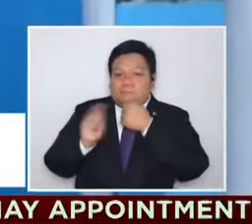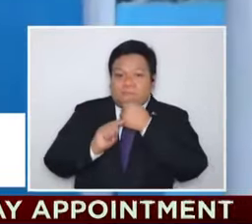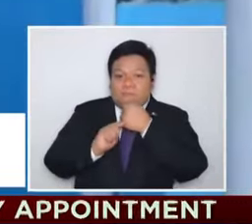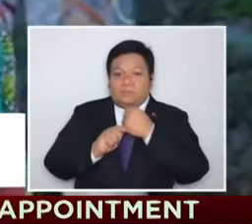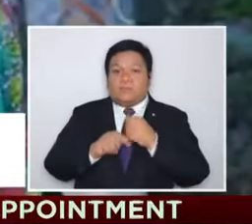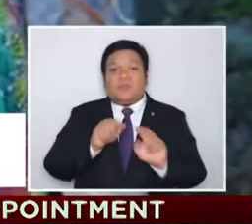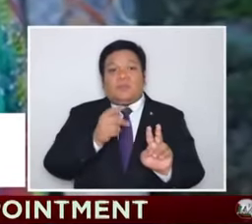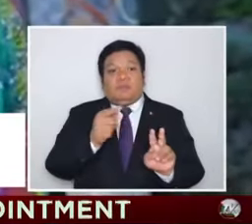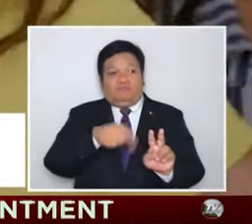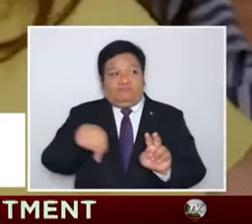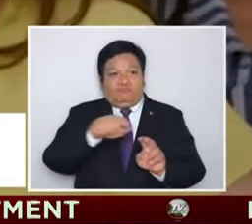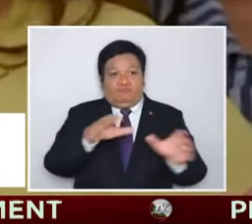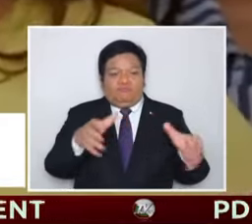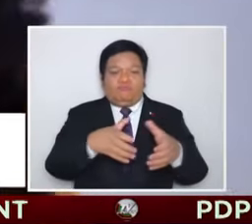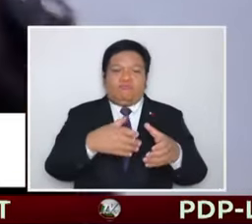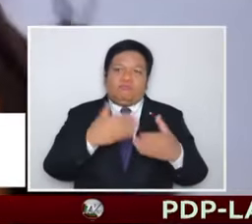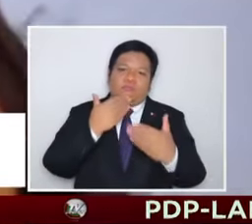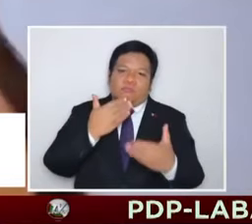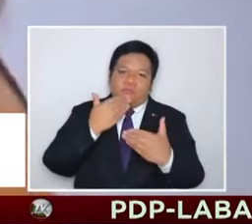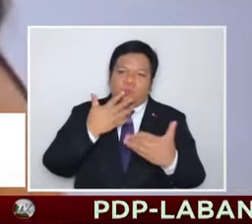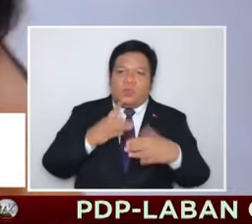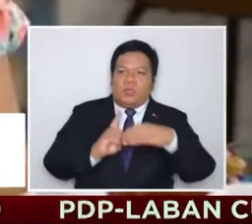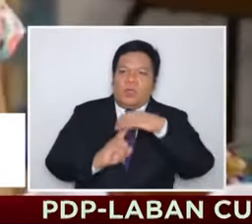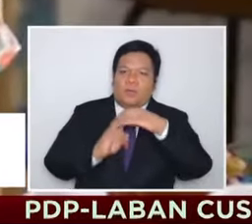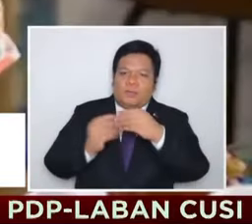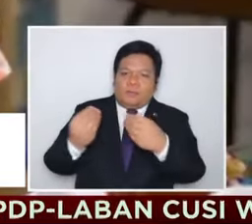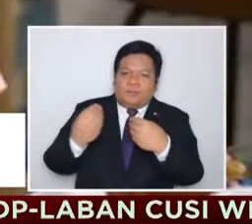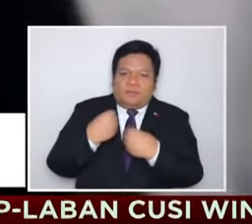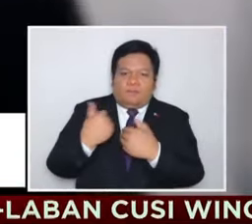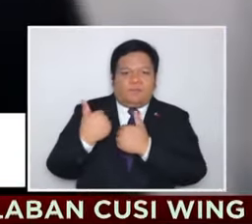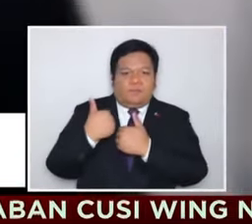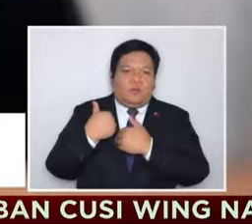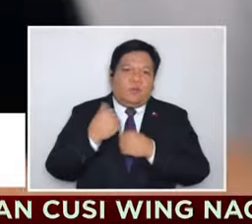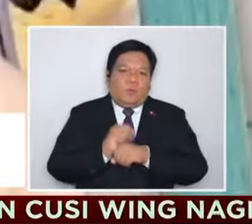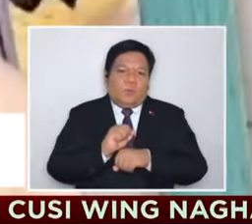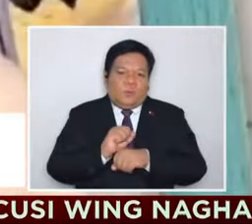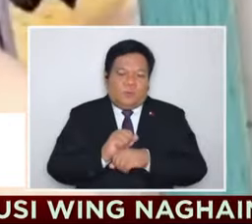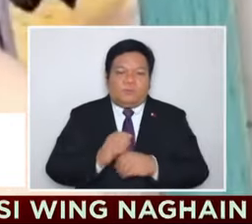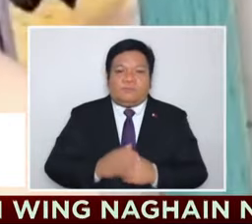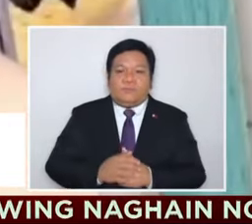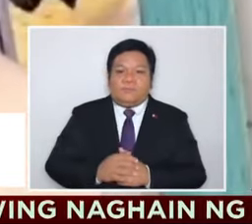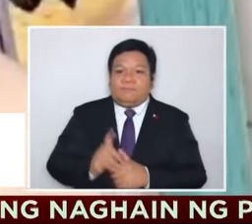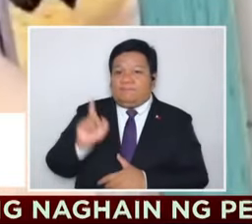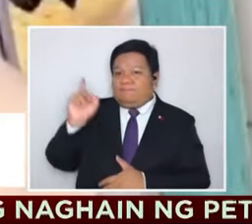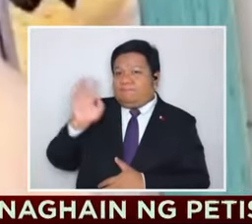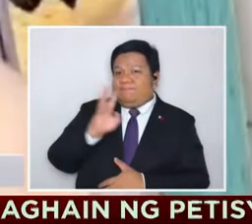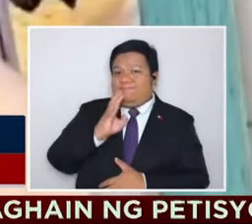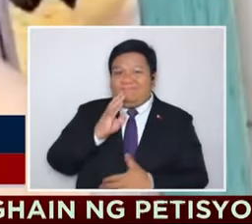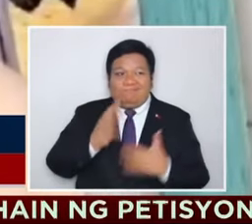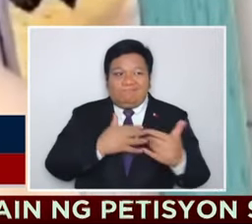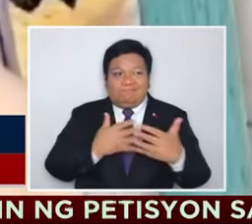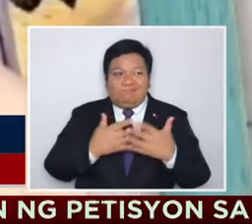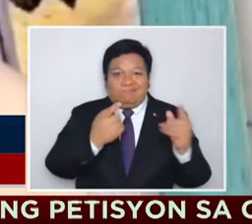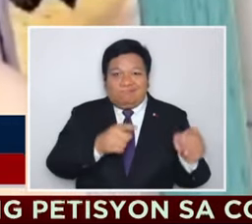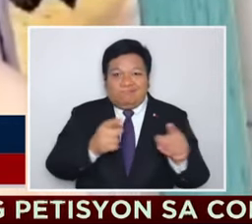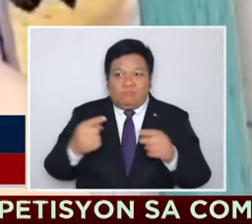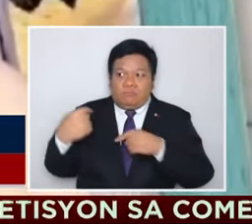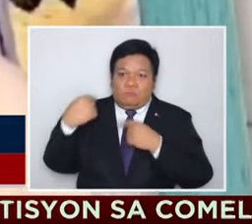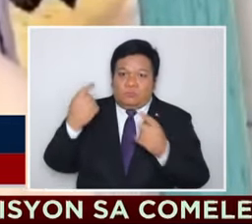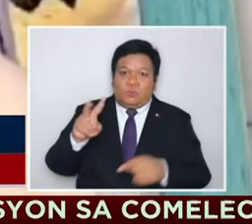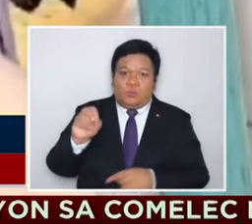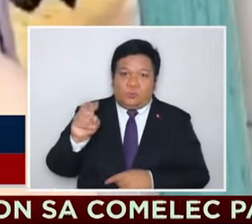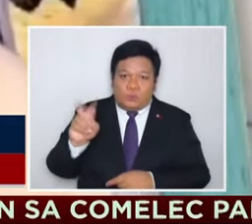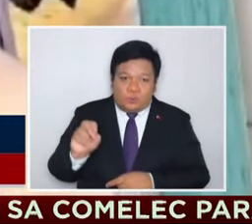ang trabahong ipinagkatiwala sa kanila ng ABS-CBN. Despite nga sa mga nangyari itong simula 2020, shutdown ng